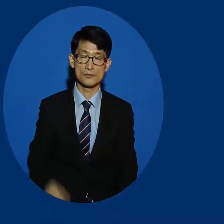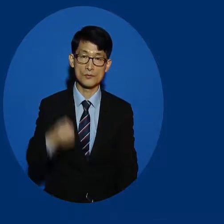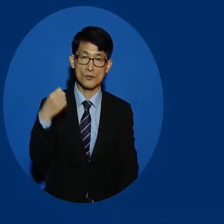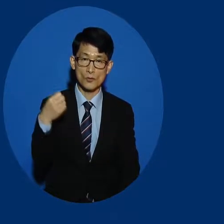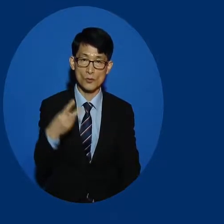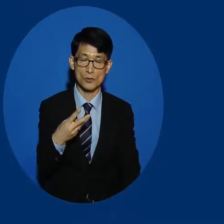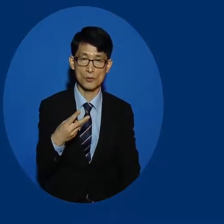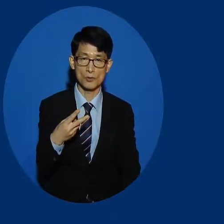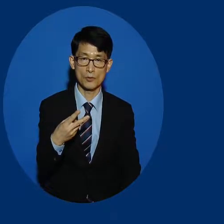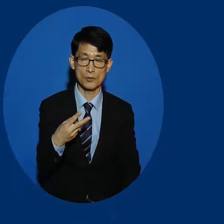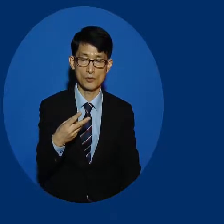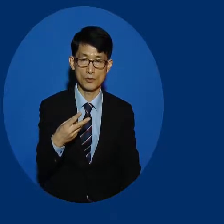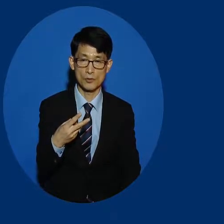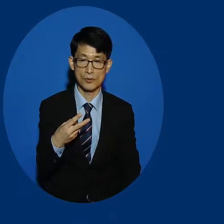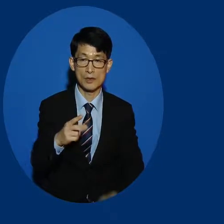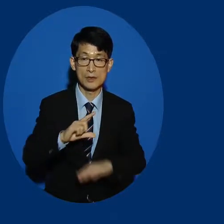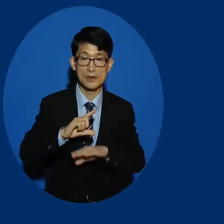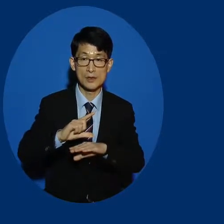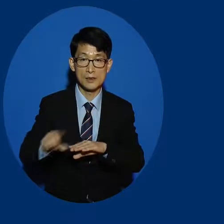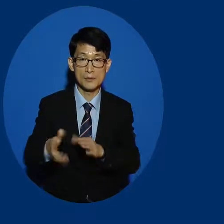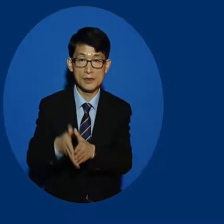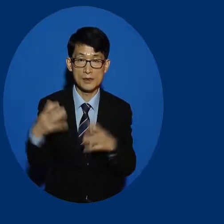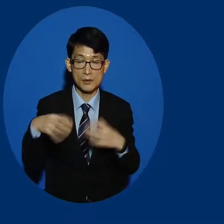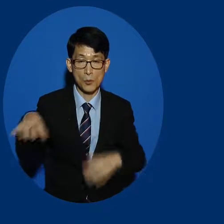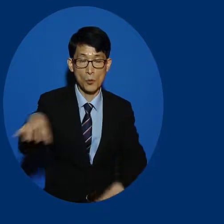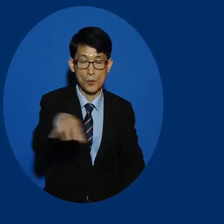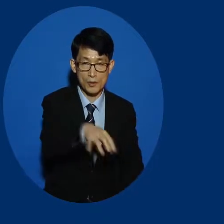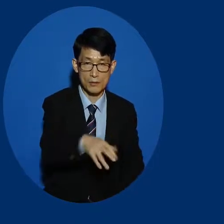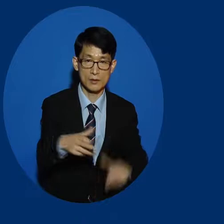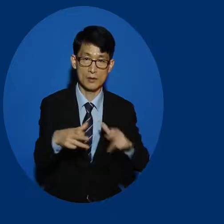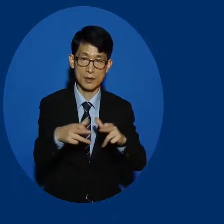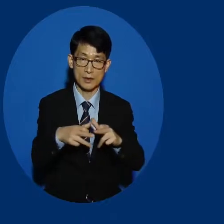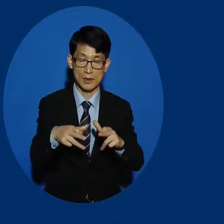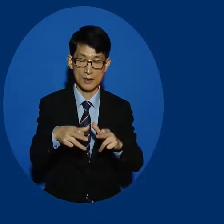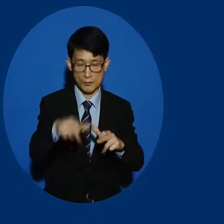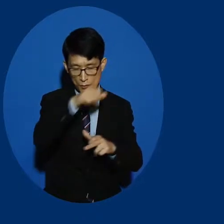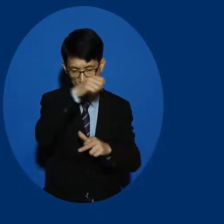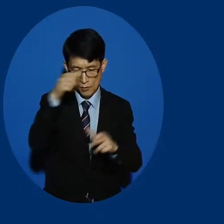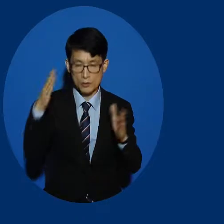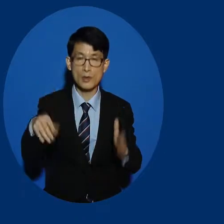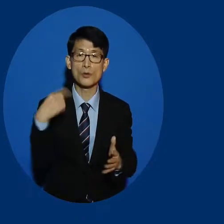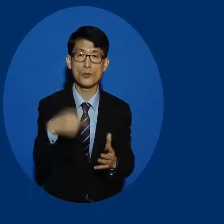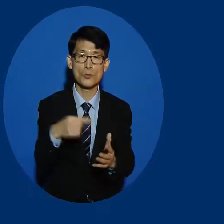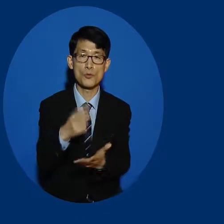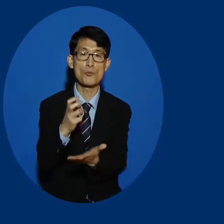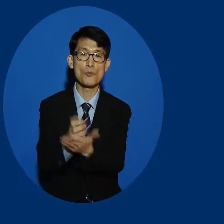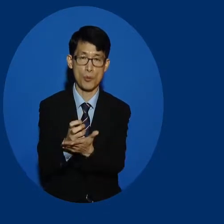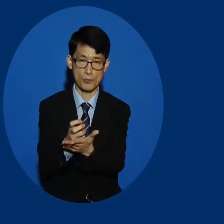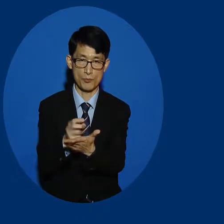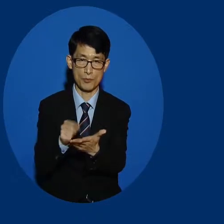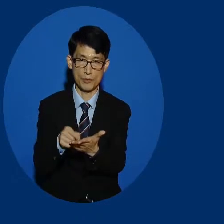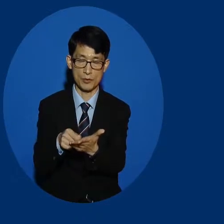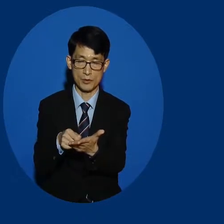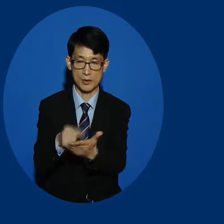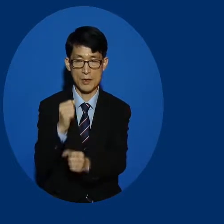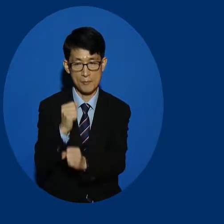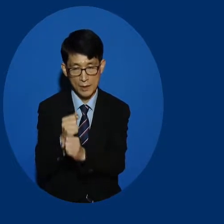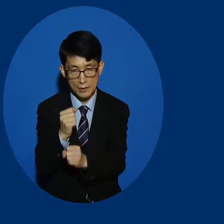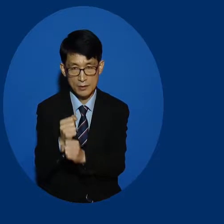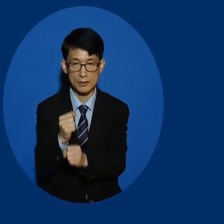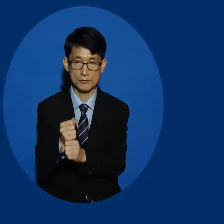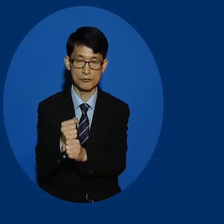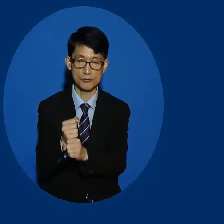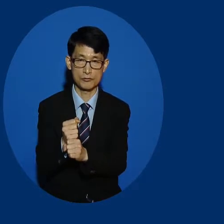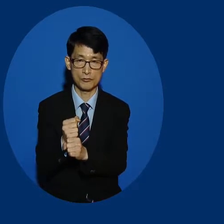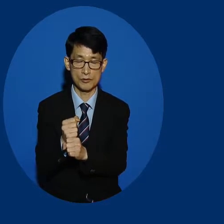또한 지자체별로도 장애인 평생교육과 관련된 지원 조례들을 만들고